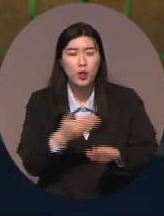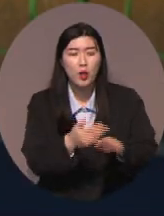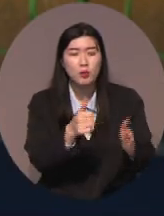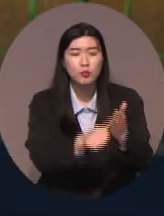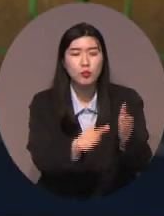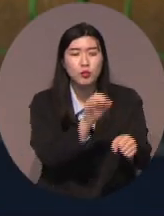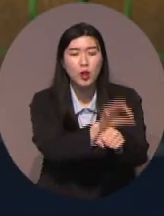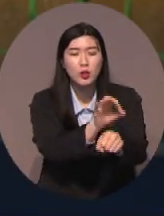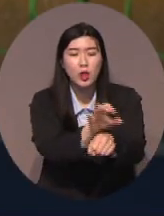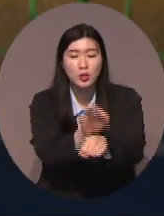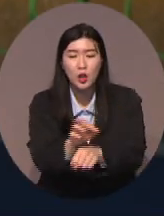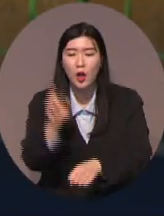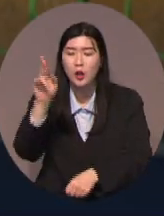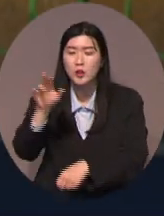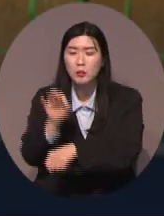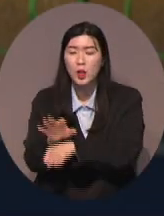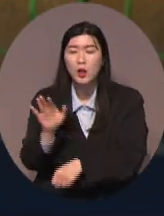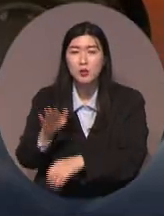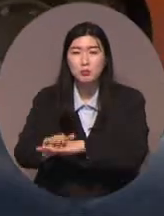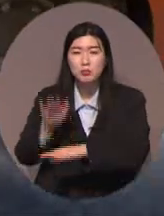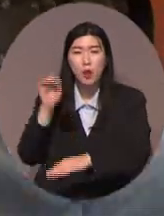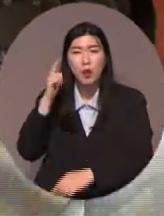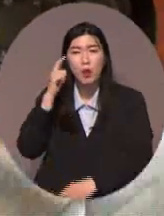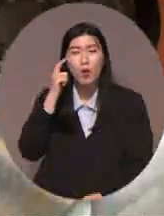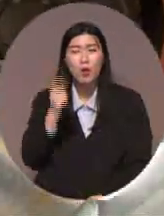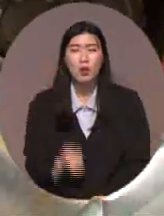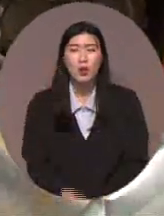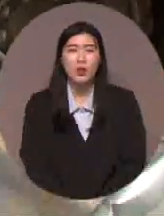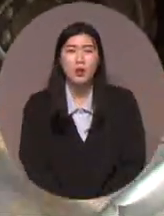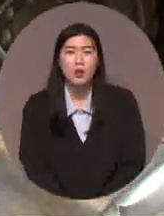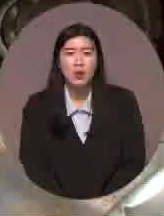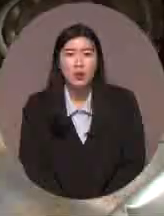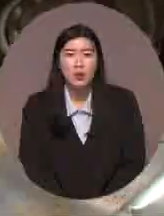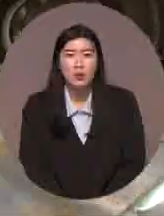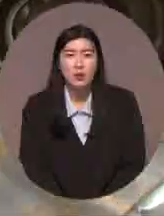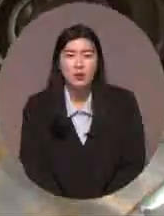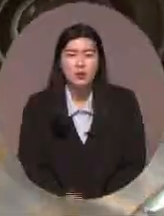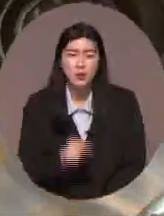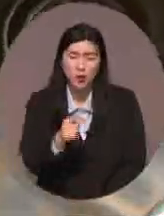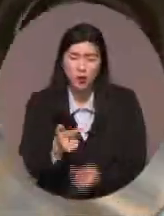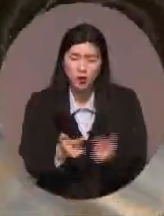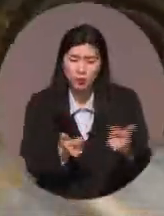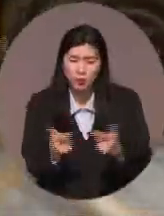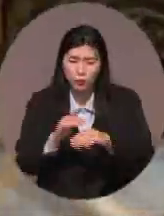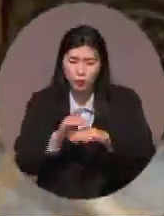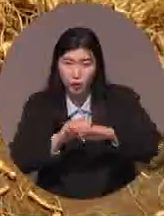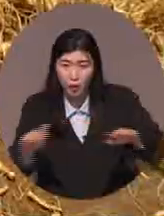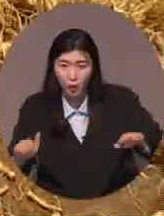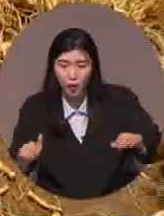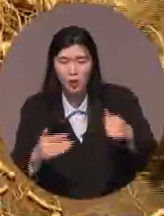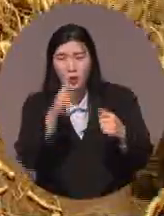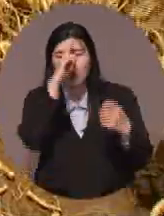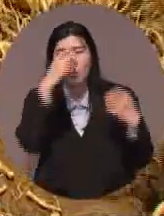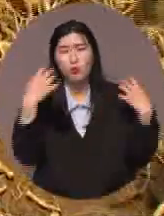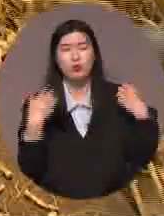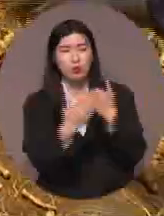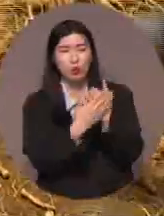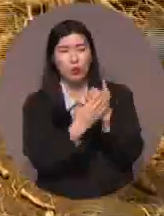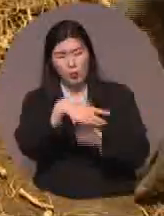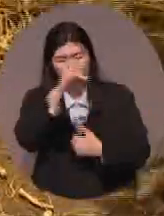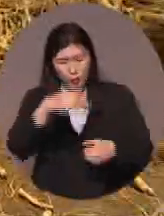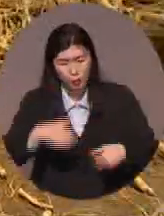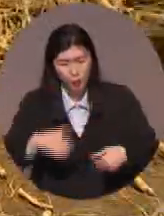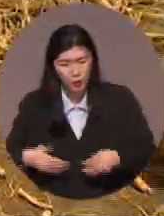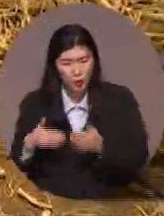다 손을 대면서 왜 인삼만을 손을 안 대는지. 근본적인 수급 불균형 해소를 위한 적극적인 조치가 필요하다는